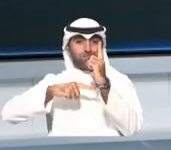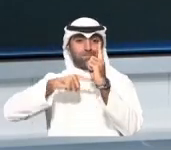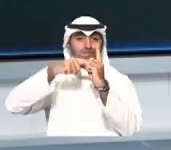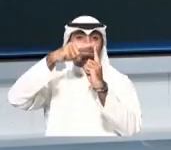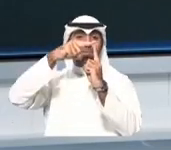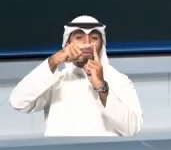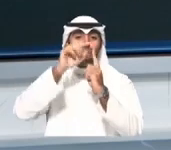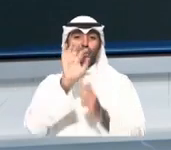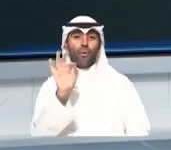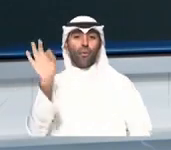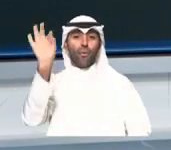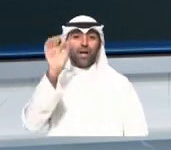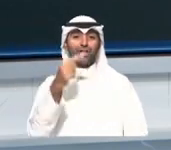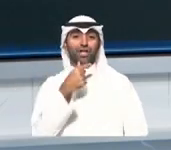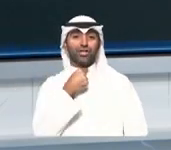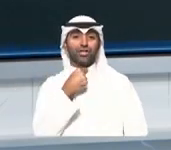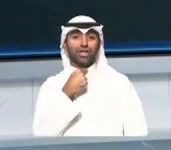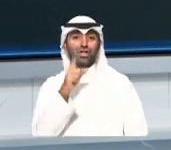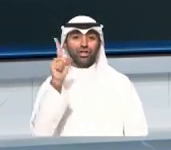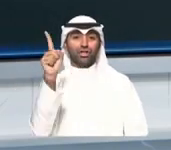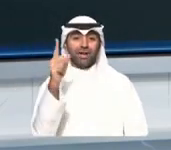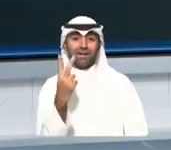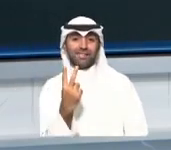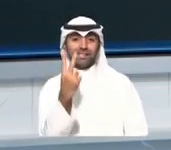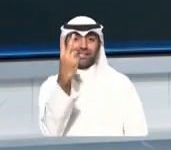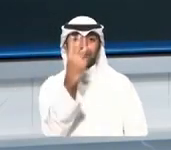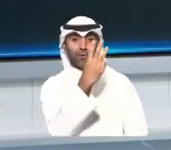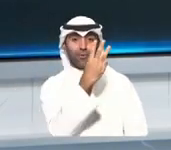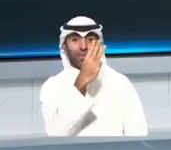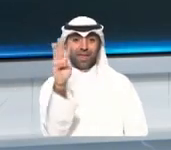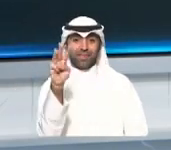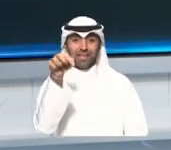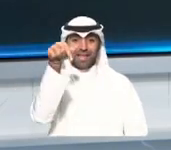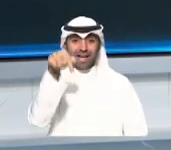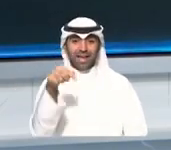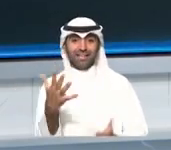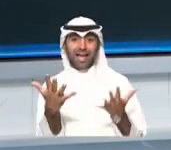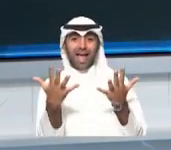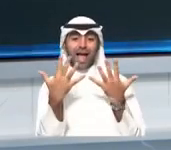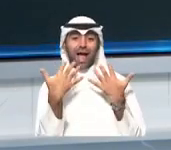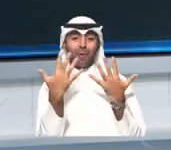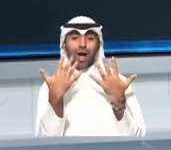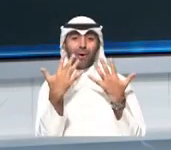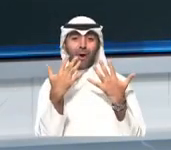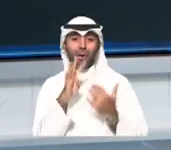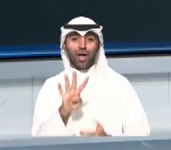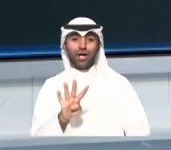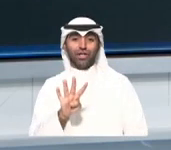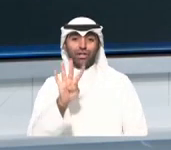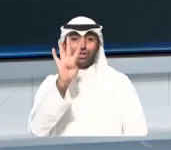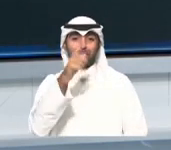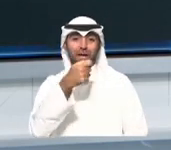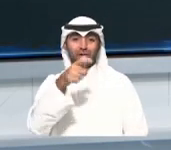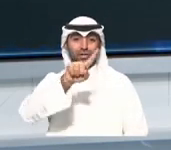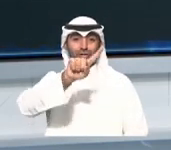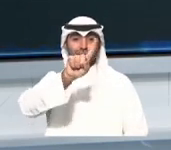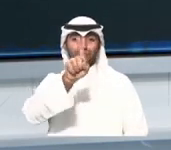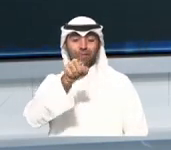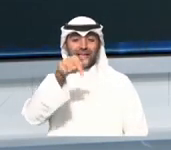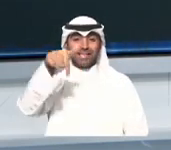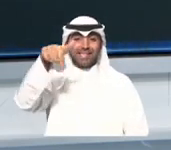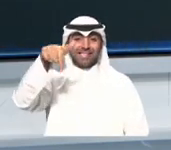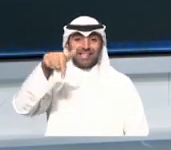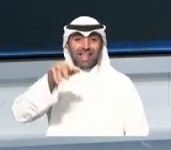الكويت. أجواء معتدلة والرياح شمالية سرعتها 6 كيلومتر في الساعة، درجة الحرارة الحالية 31 درجة مئوية، رطوبة